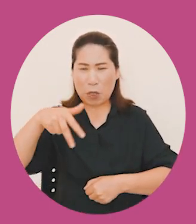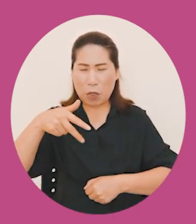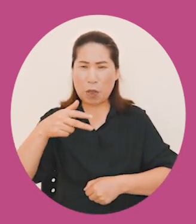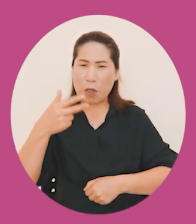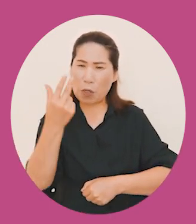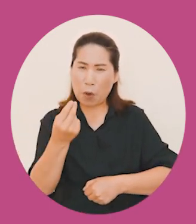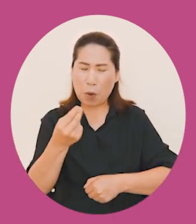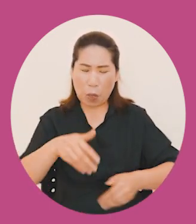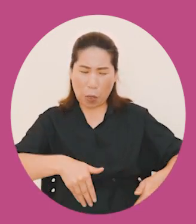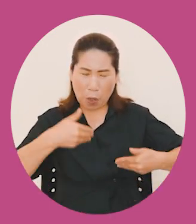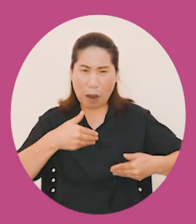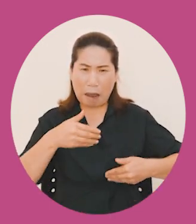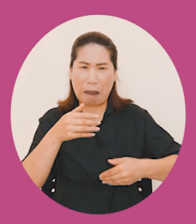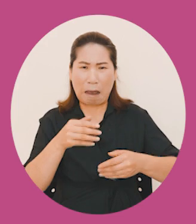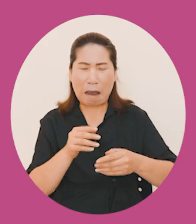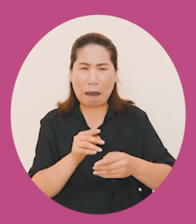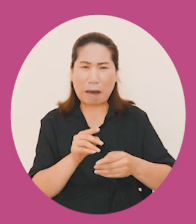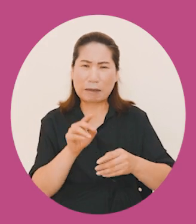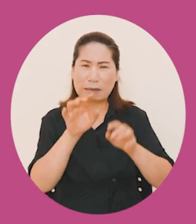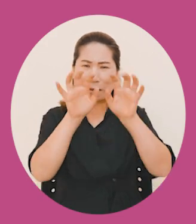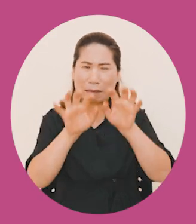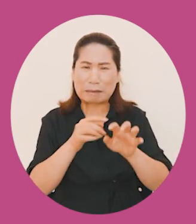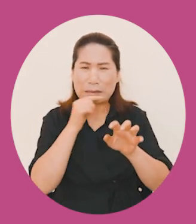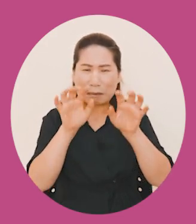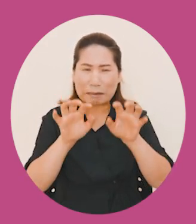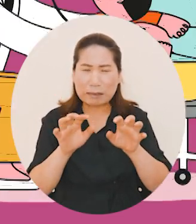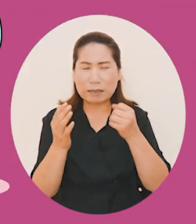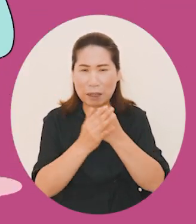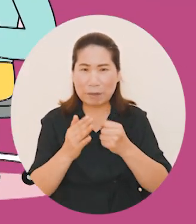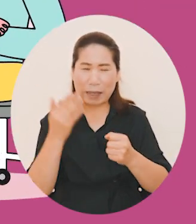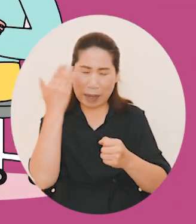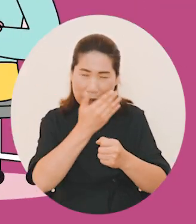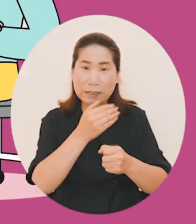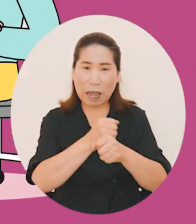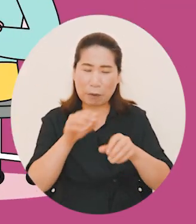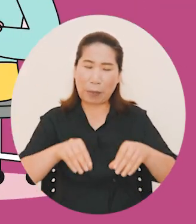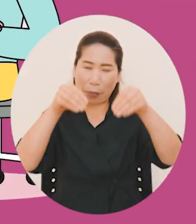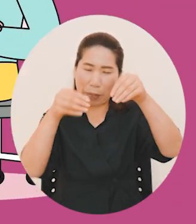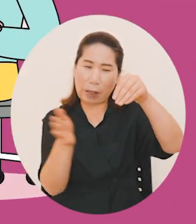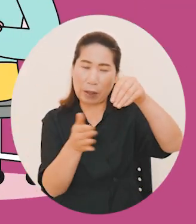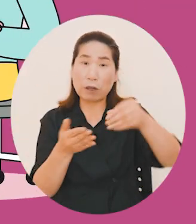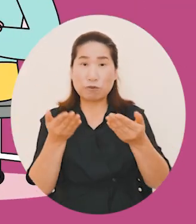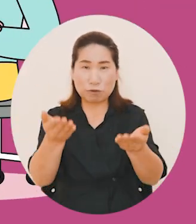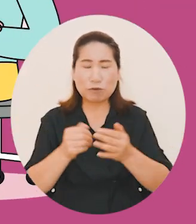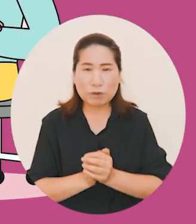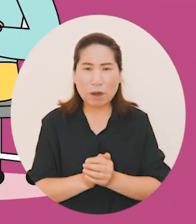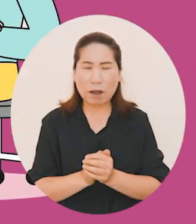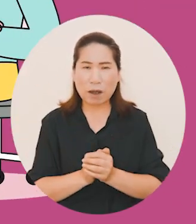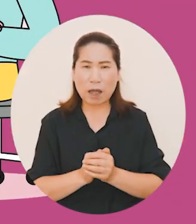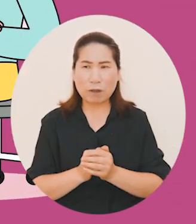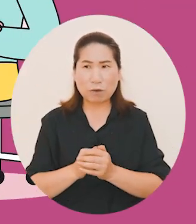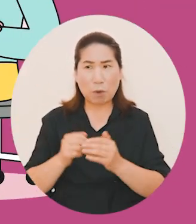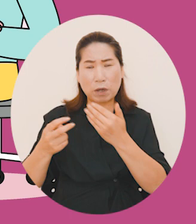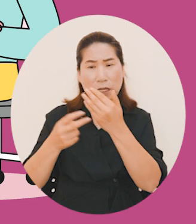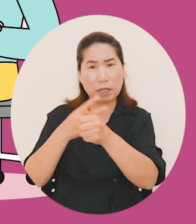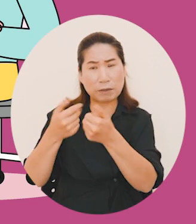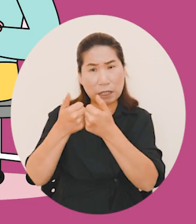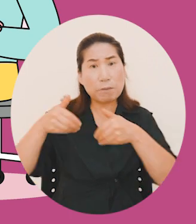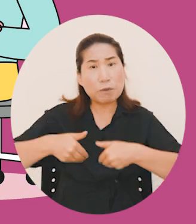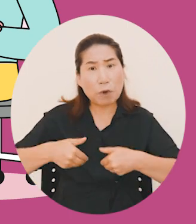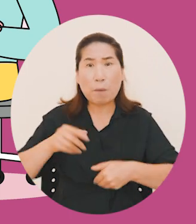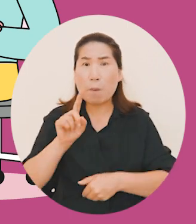기저귀 발진이 생기기 쉬우니 깨끗이 닦아주고 말려줍니다. 아기가 다음과 같을 때는 의사와 상담이